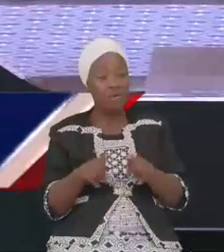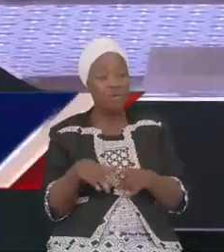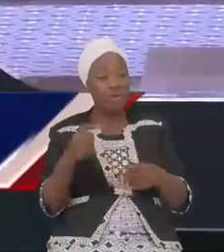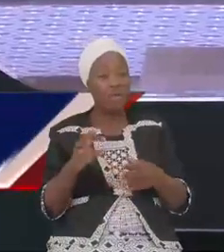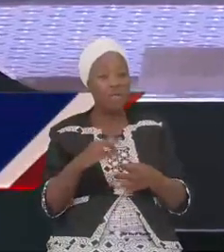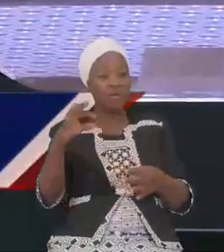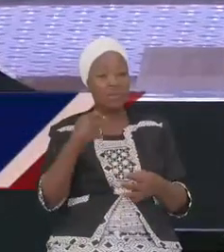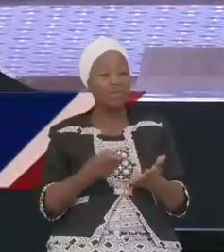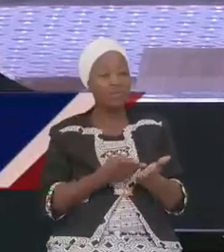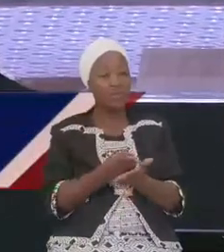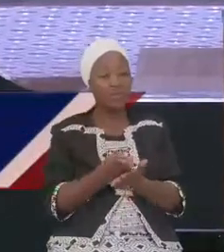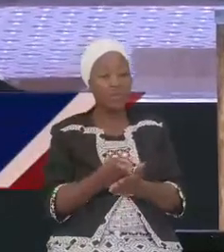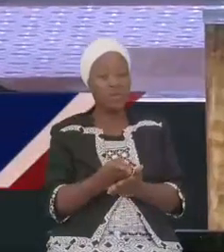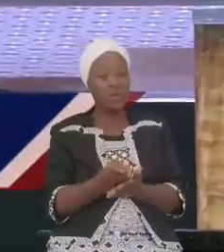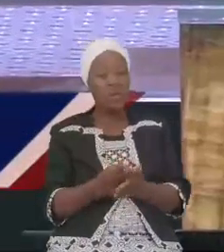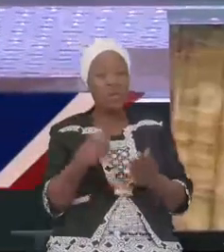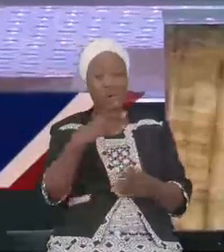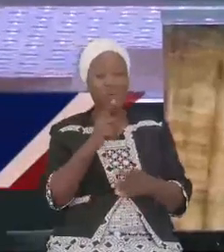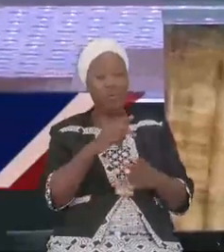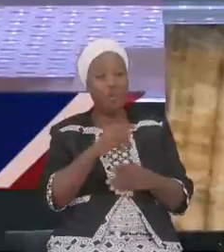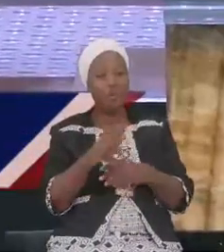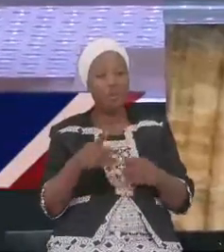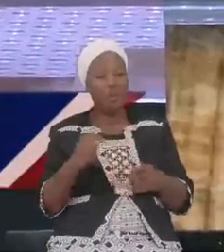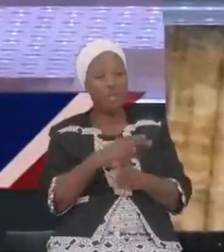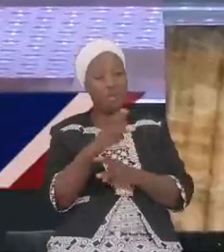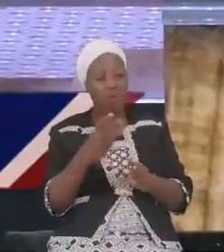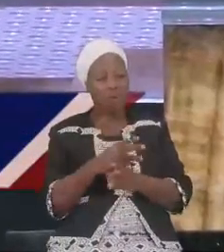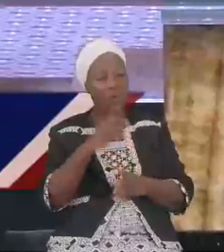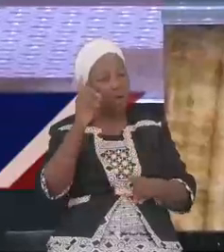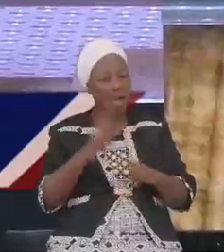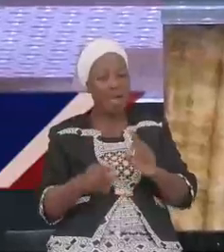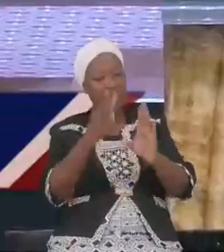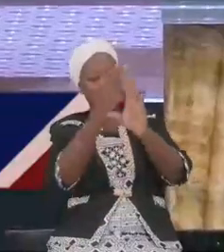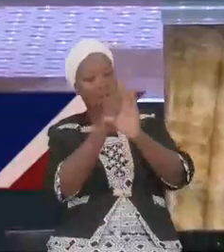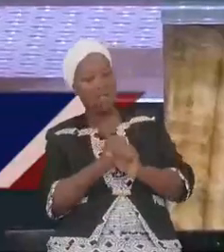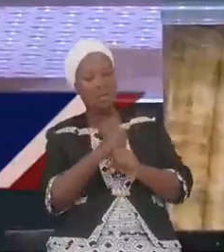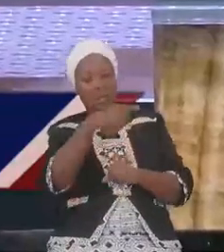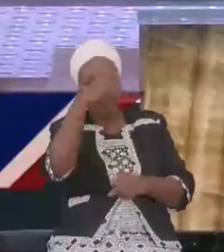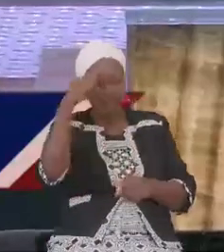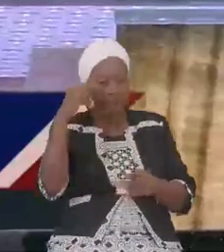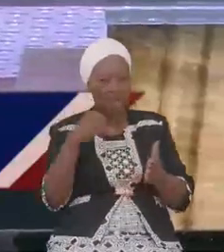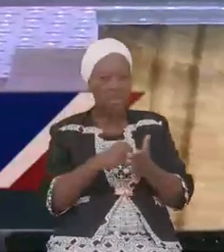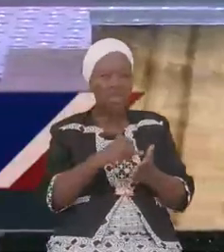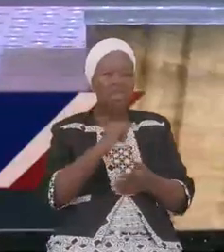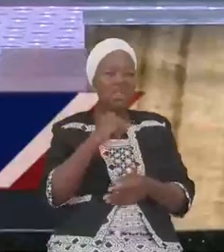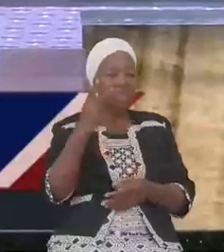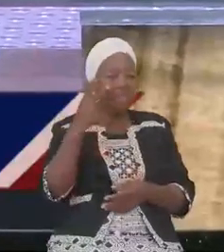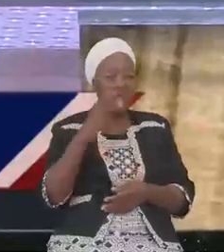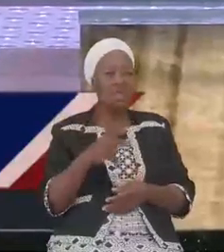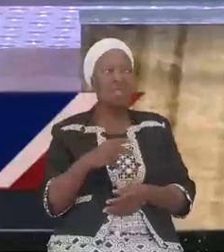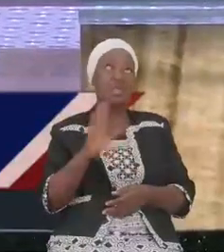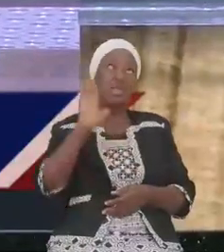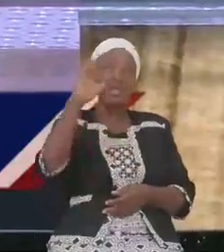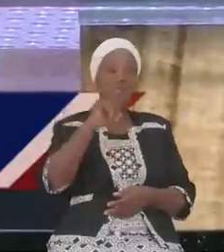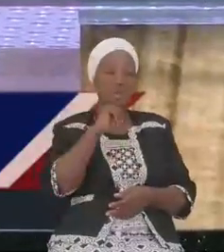L'esprit de vérité que le monde ne peut recevoir parce qu'il ne le voit point